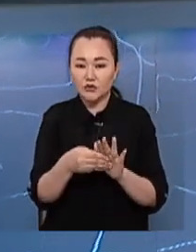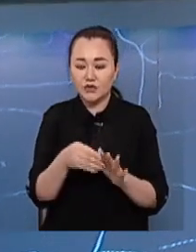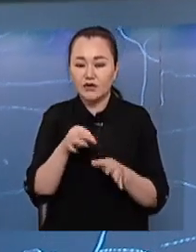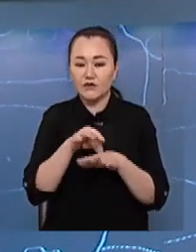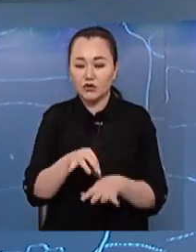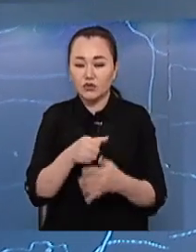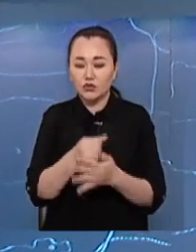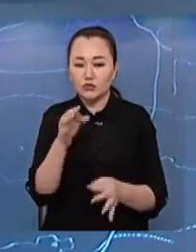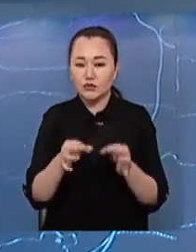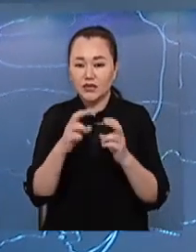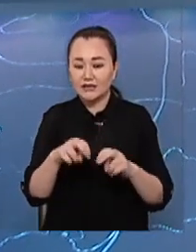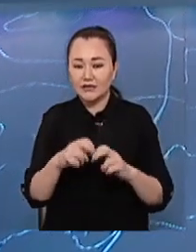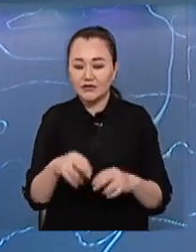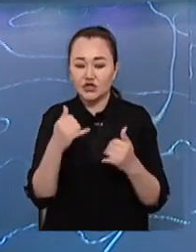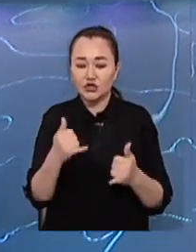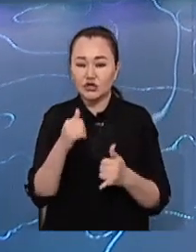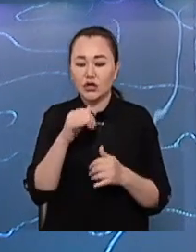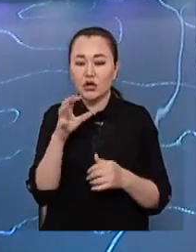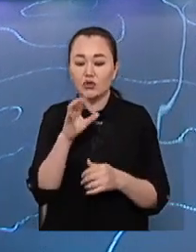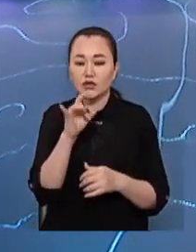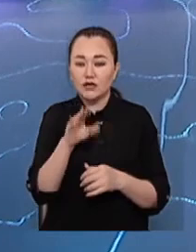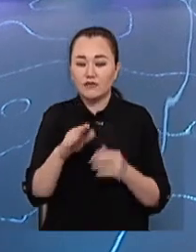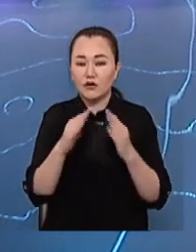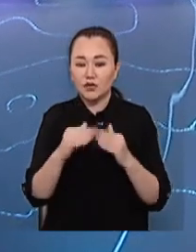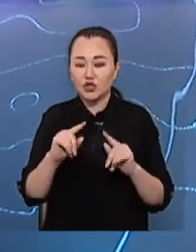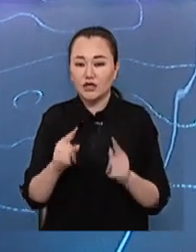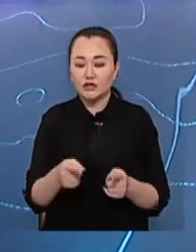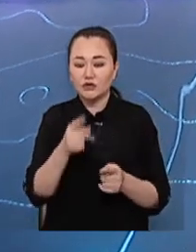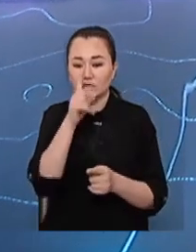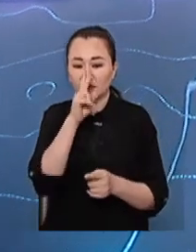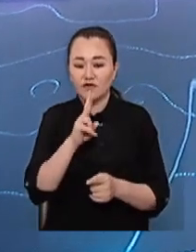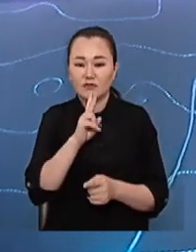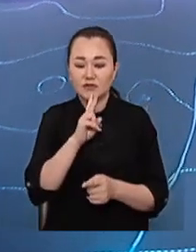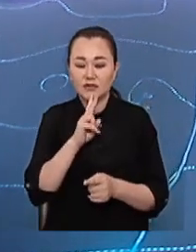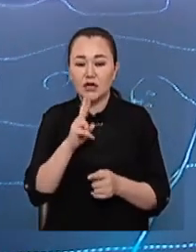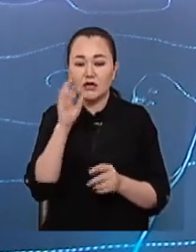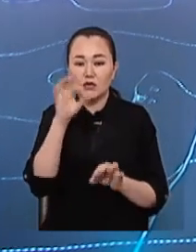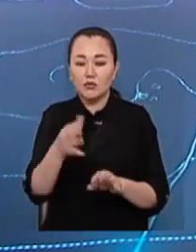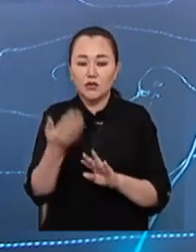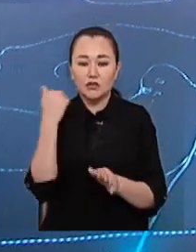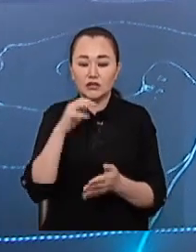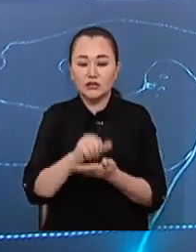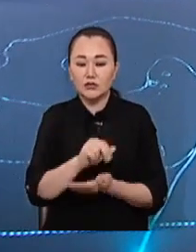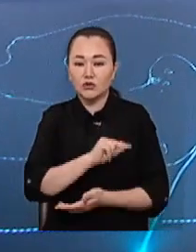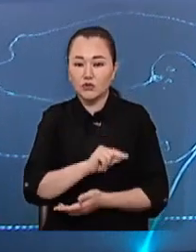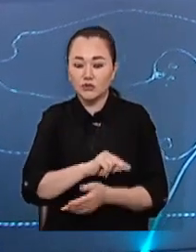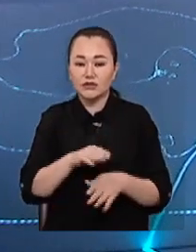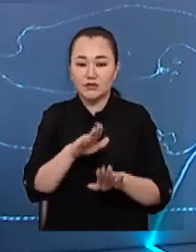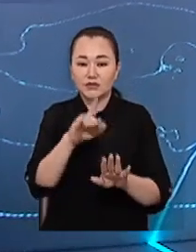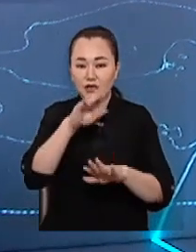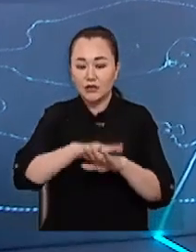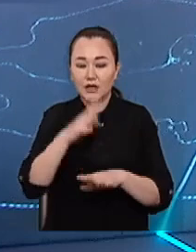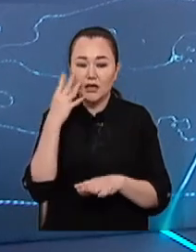ведет досудебное расследование. Сейчас Усеров под домашним арестом сроком на 2 месяца. Напомню, ранее он занимал должность заместителя